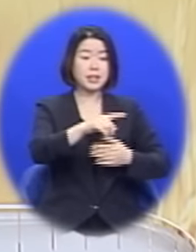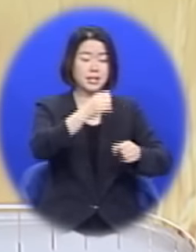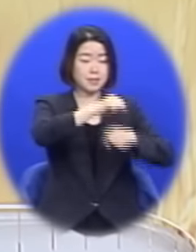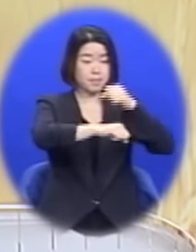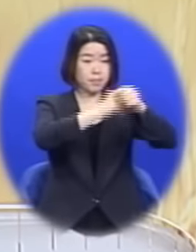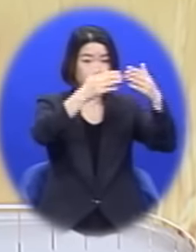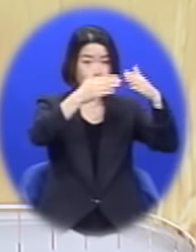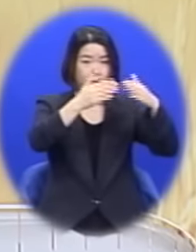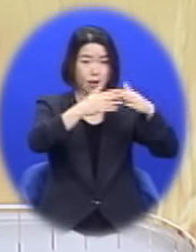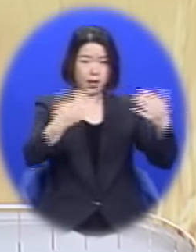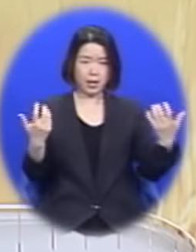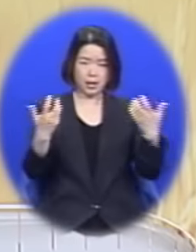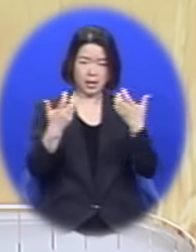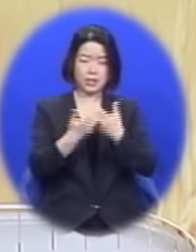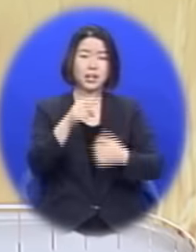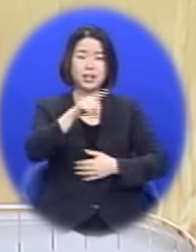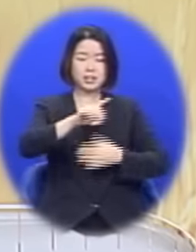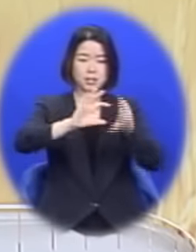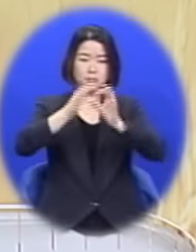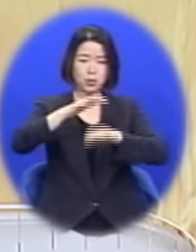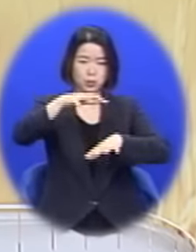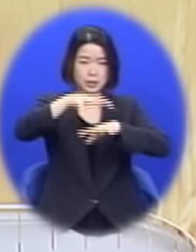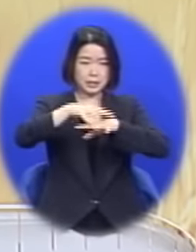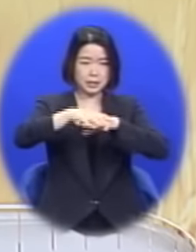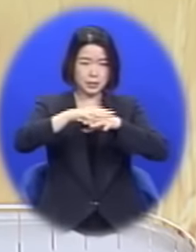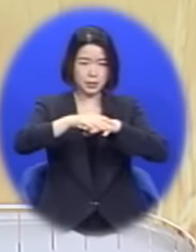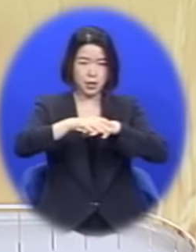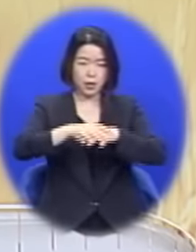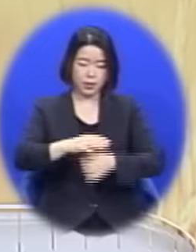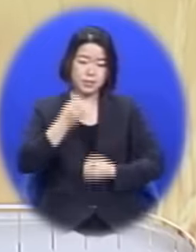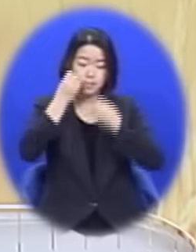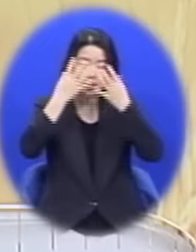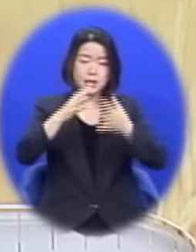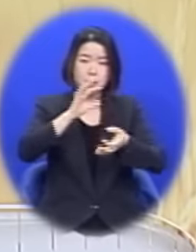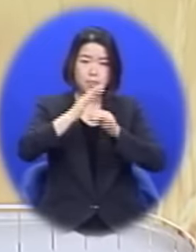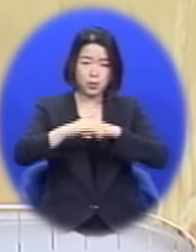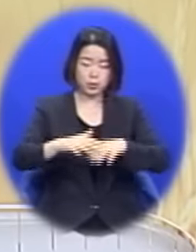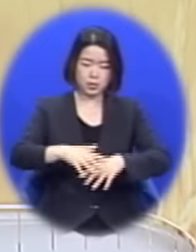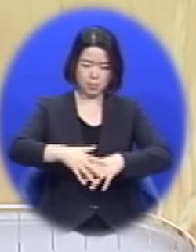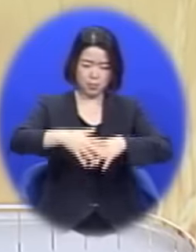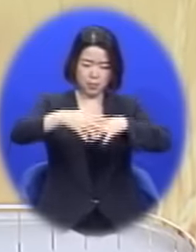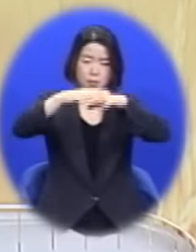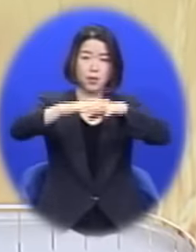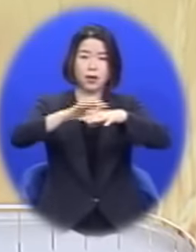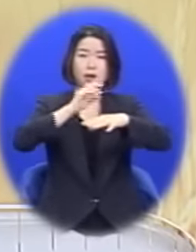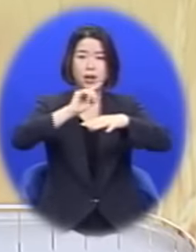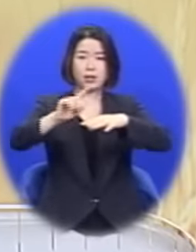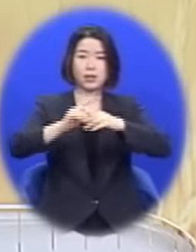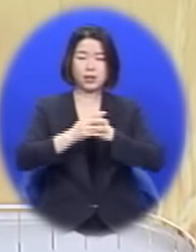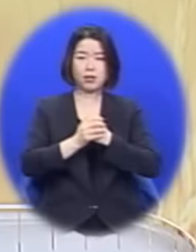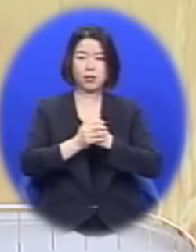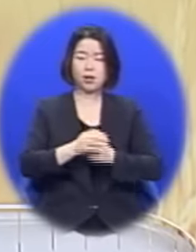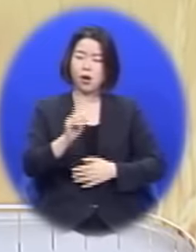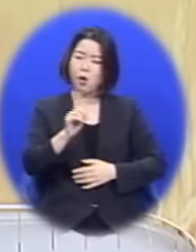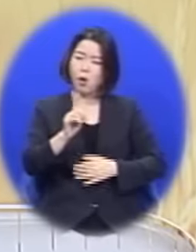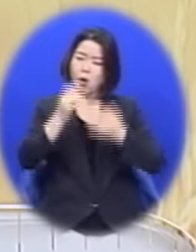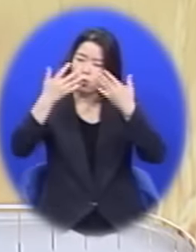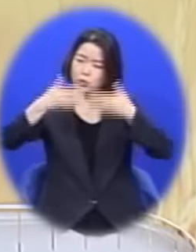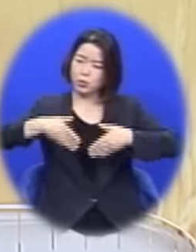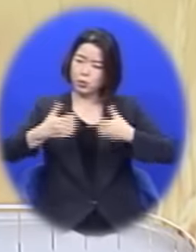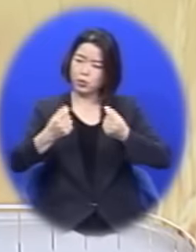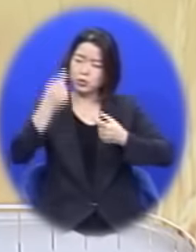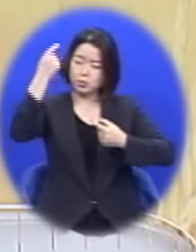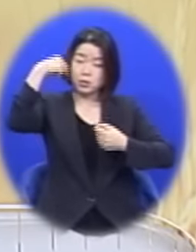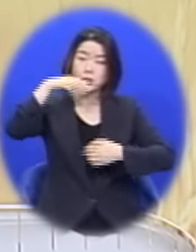집틀에 포도집틀에 새 포도즙이 넘치리라. 마치 무슨 조건처럼 여겨져요. 하나님이